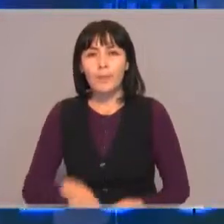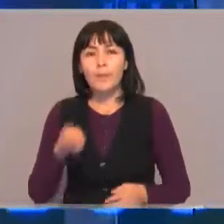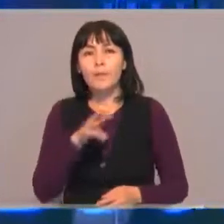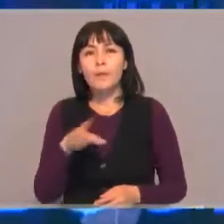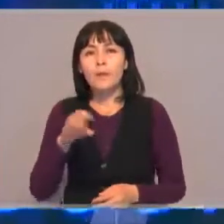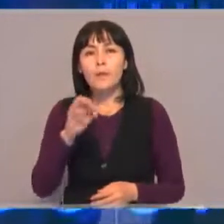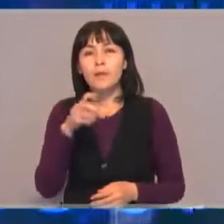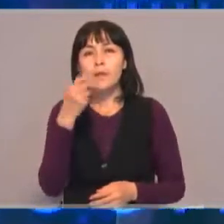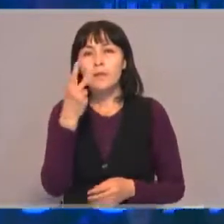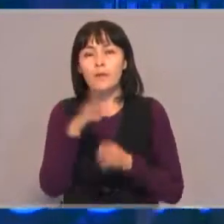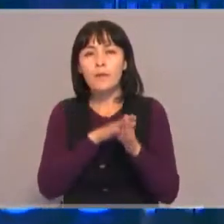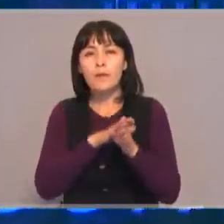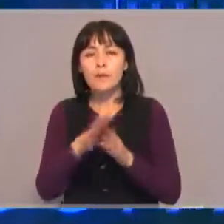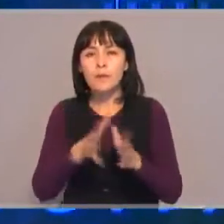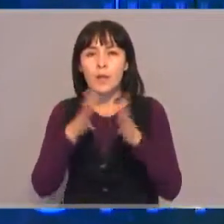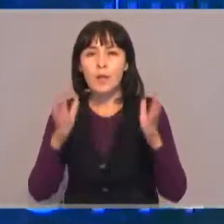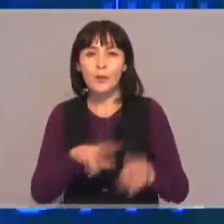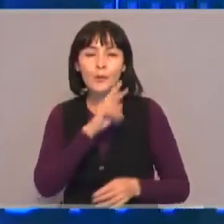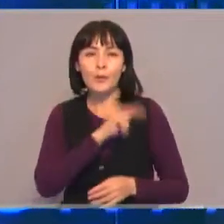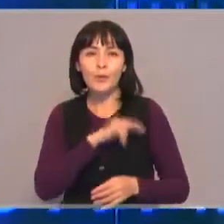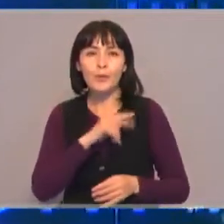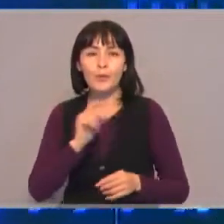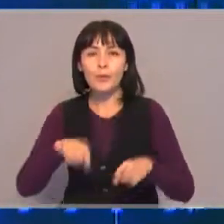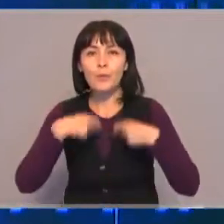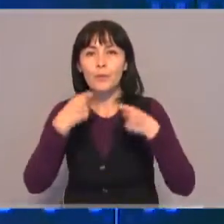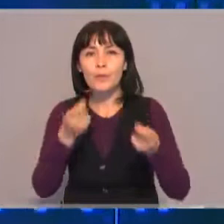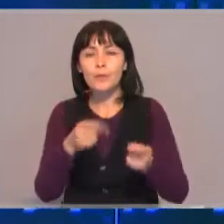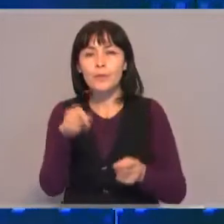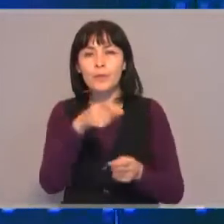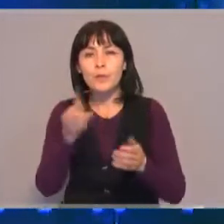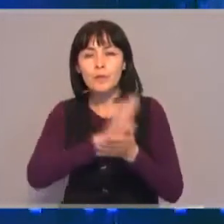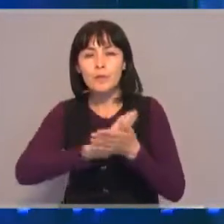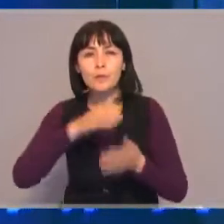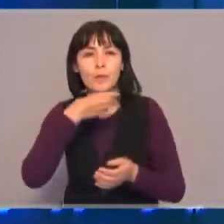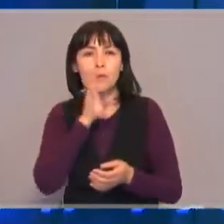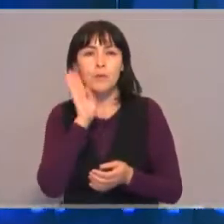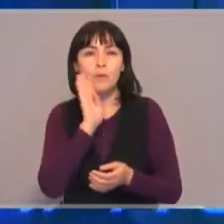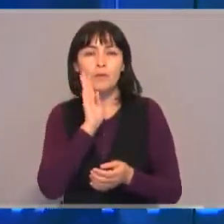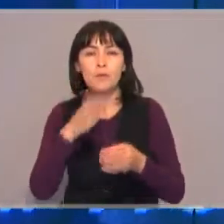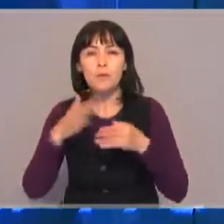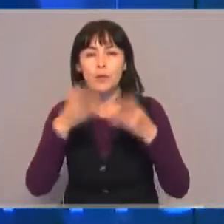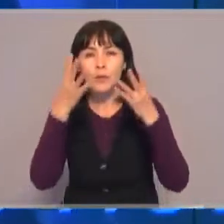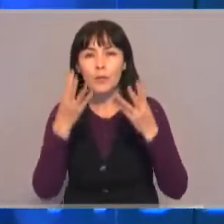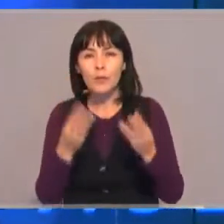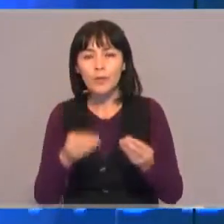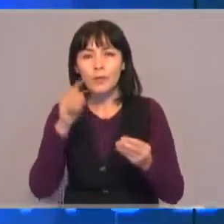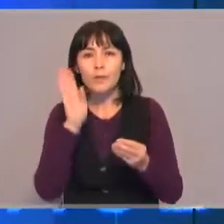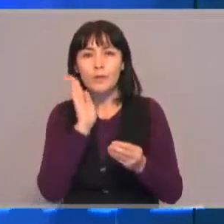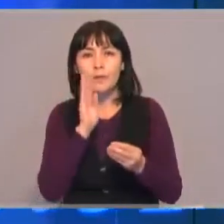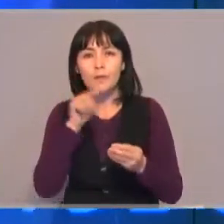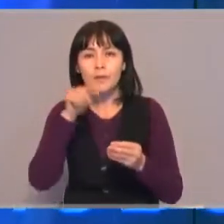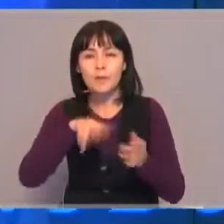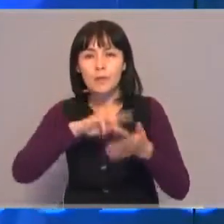В микрорайоне Асар-2 проводится огромная работа по обеспечению населения чистой питьевой водой. В ближайшее время к водопроводу